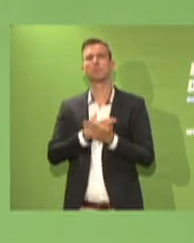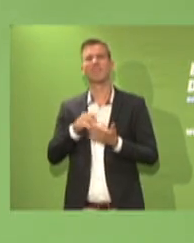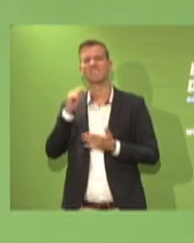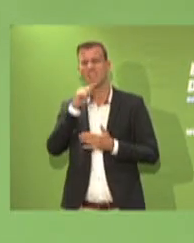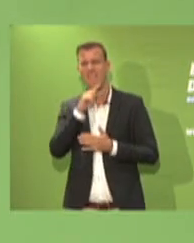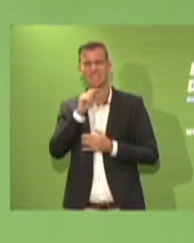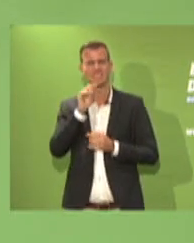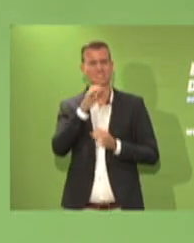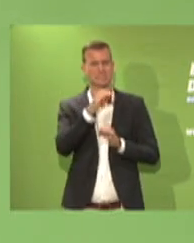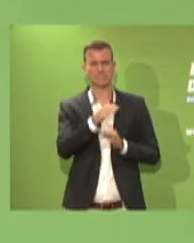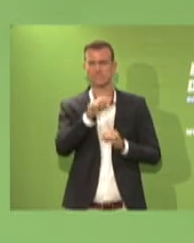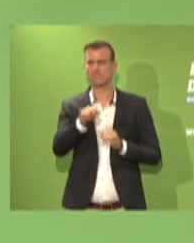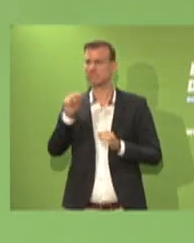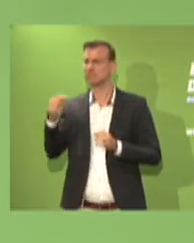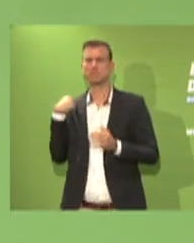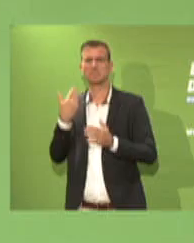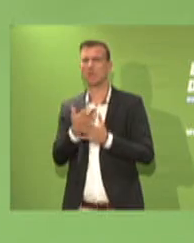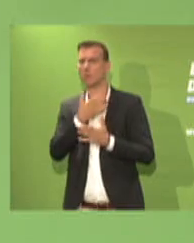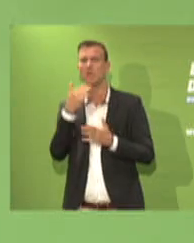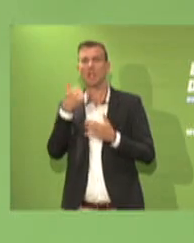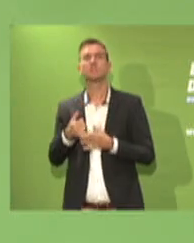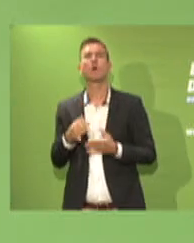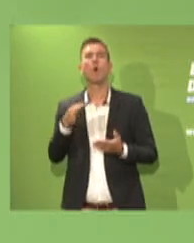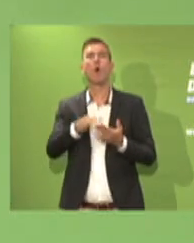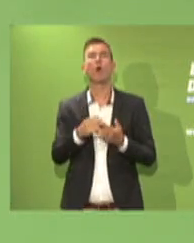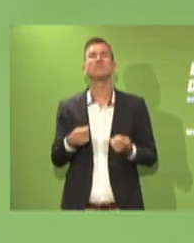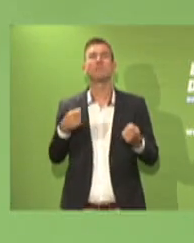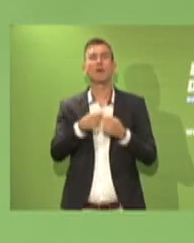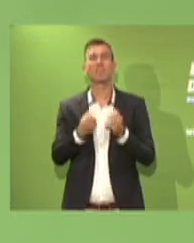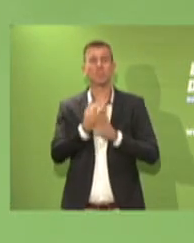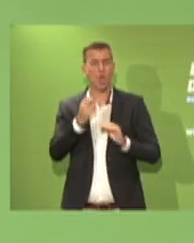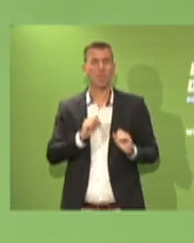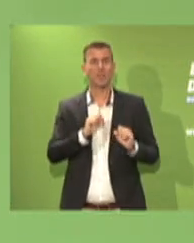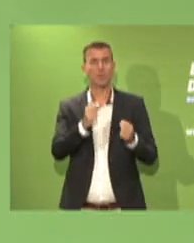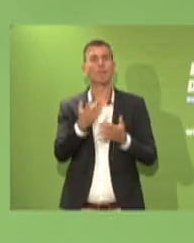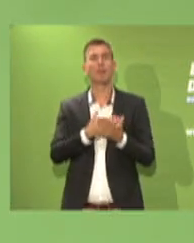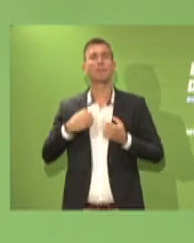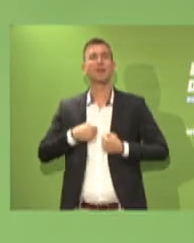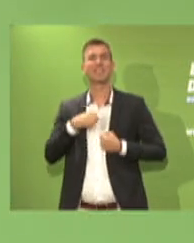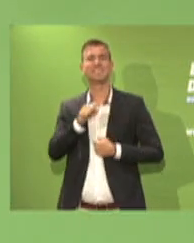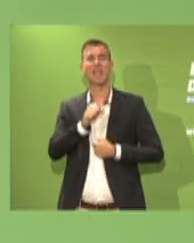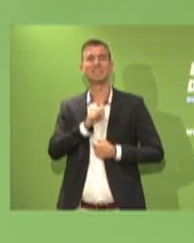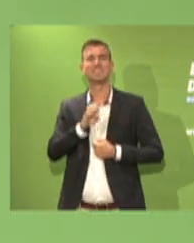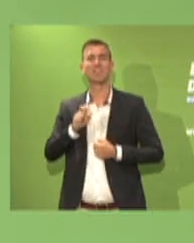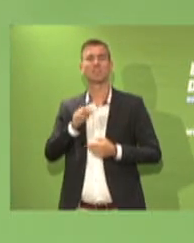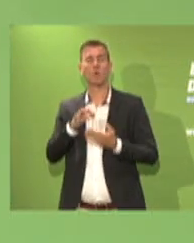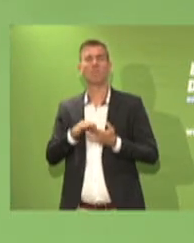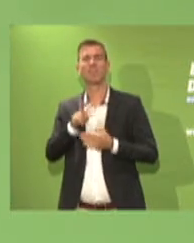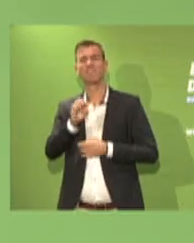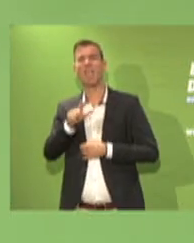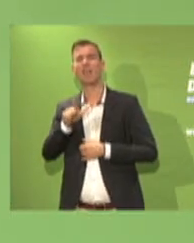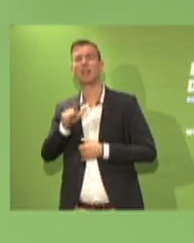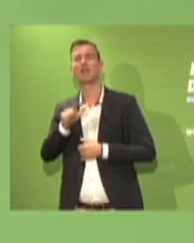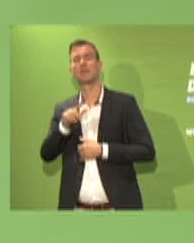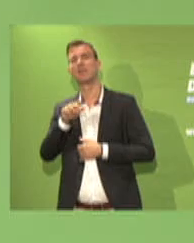Flecken jetzt grün geworden sind bei dieser Wahl, dass wir in Ortsverbänden, die gerade neu gegründet wurden, zum Beispiel Bad Sassendorf, zum Beispiel Verl, zum Beispiel